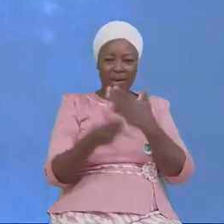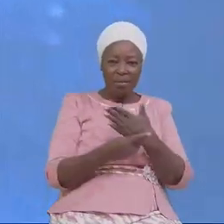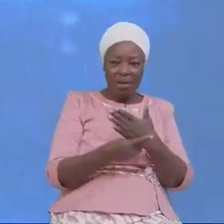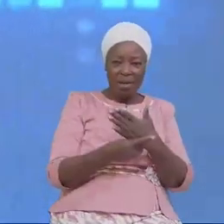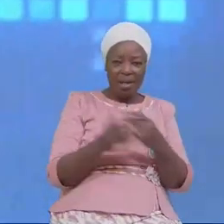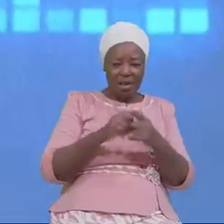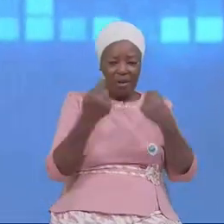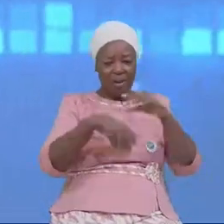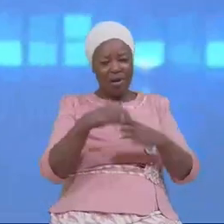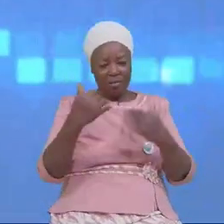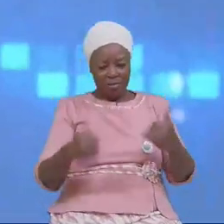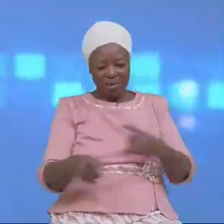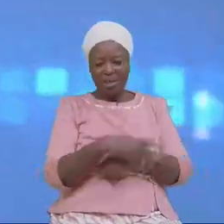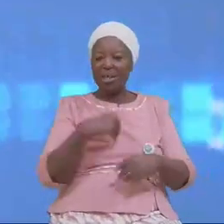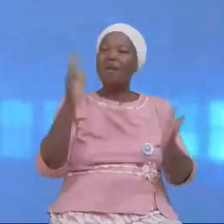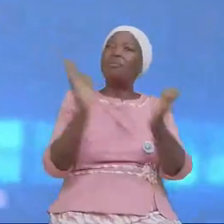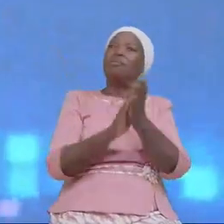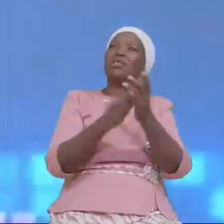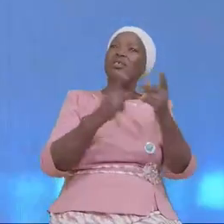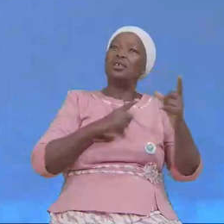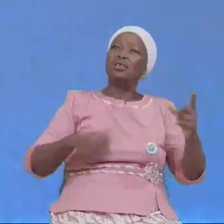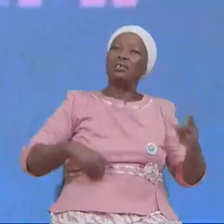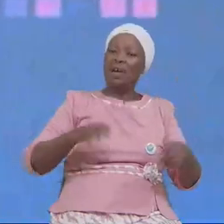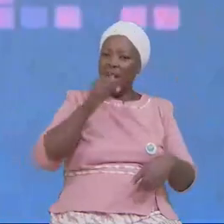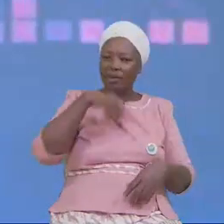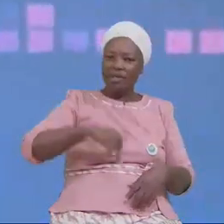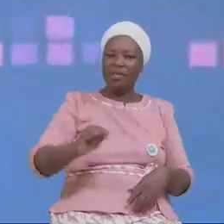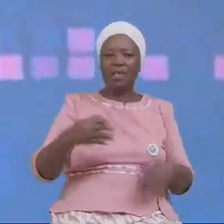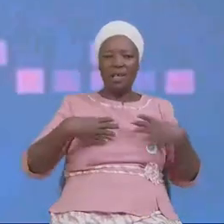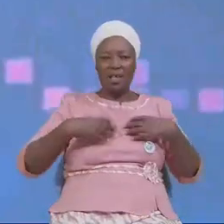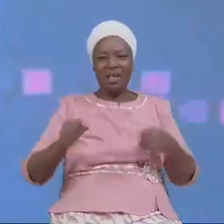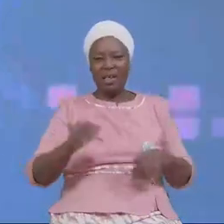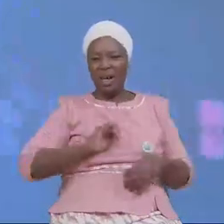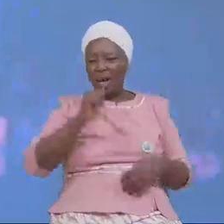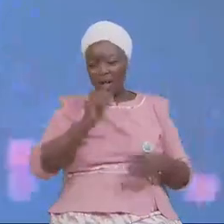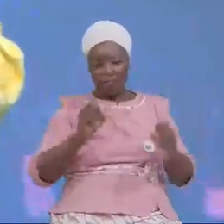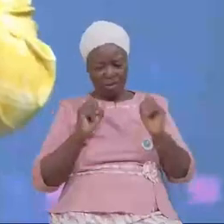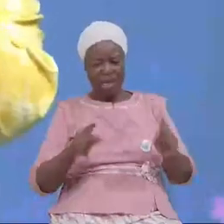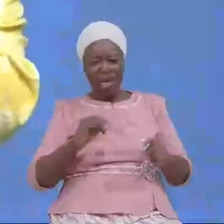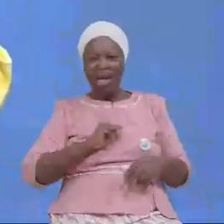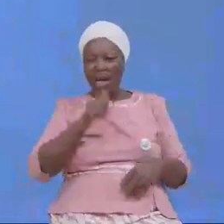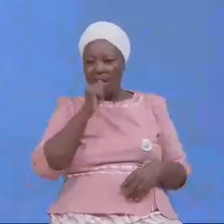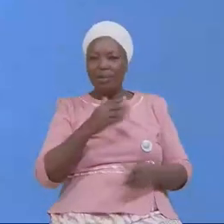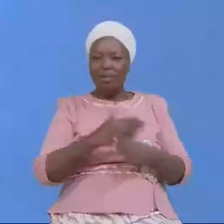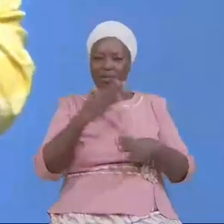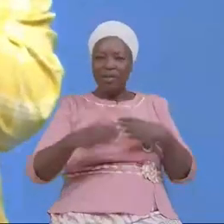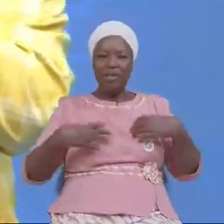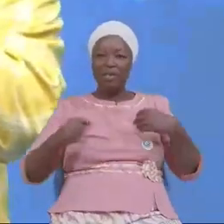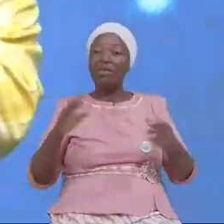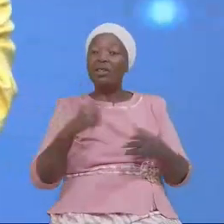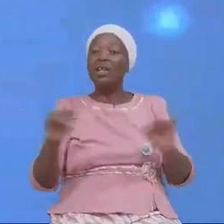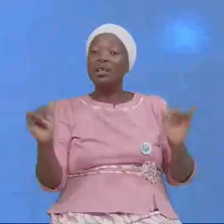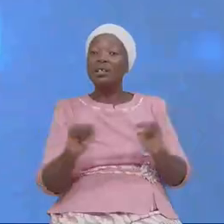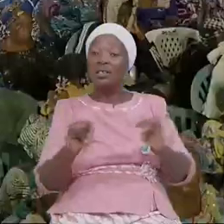Dieu que je suis encore guéri, je suis en santé. Je suis en bon état. La